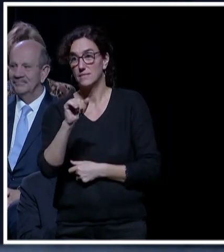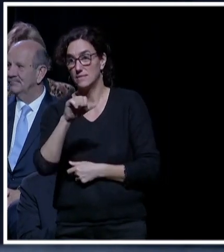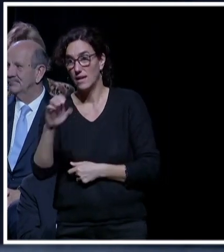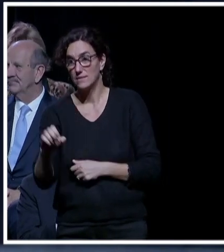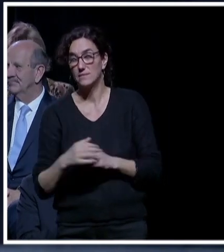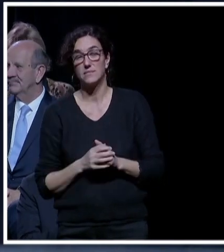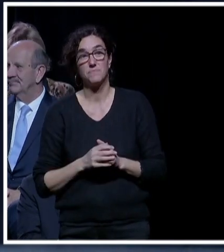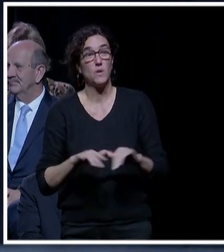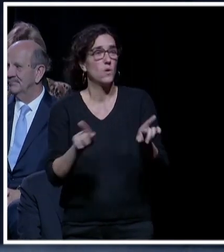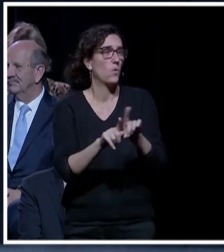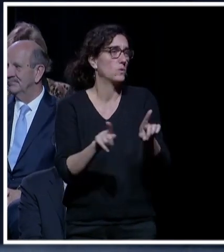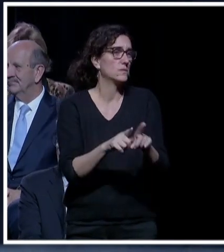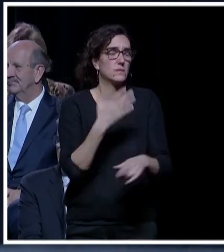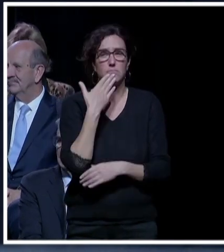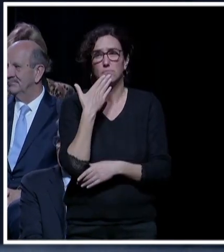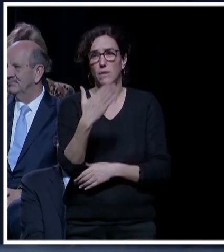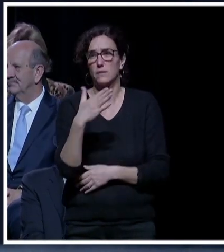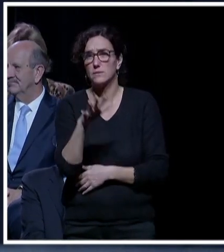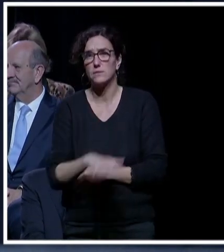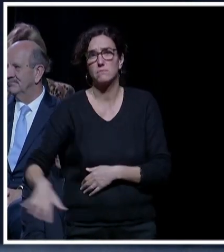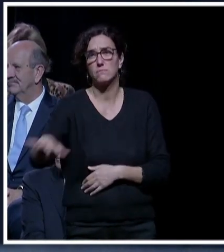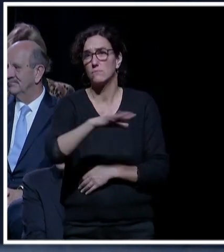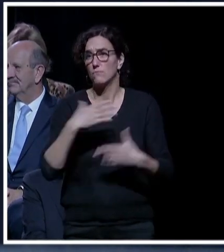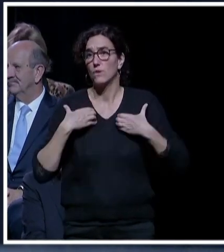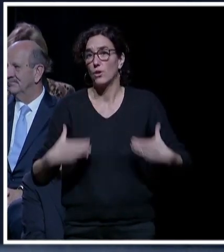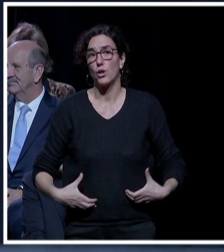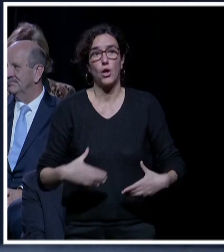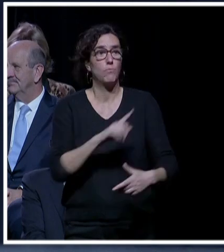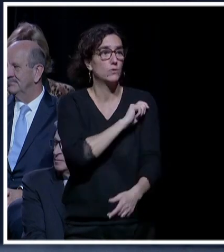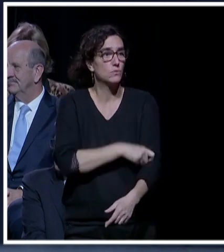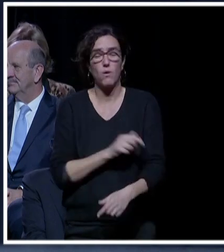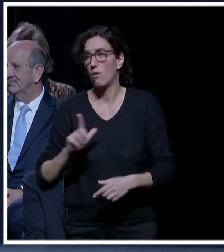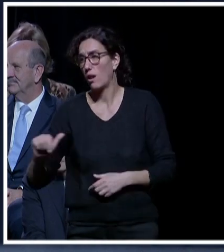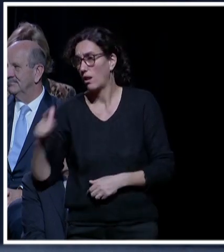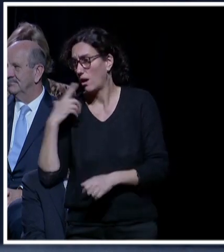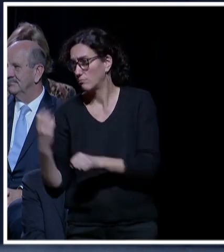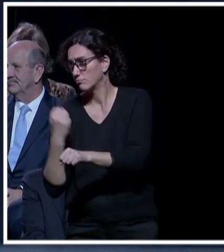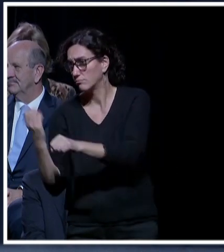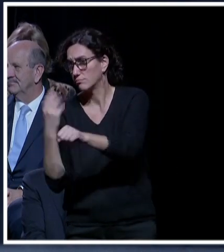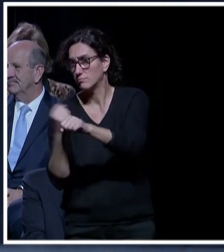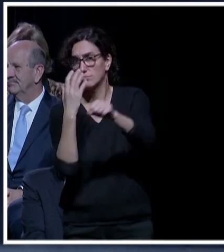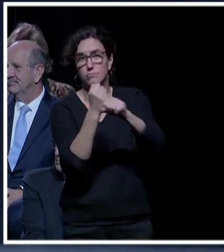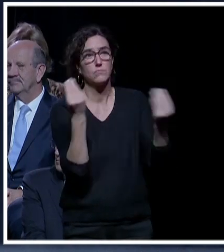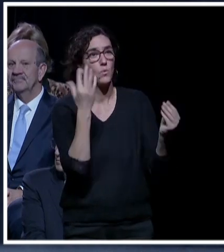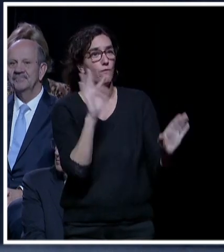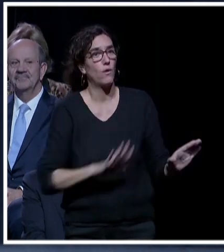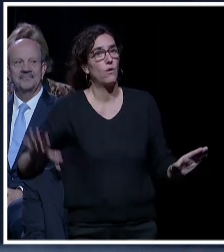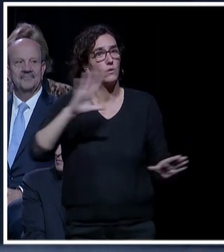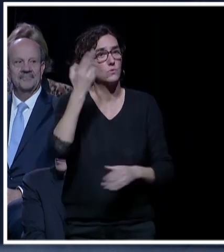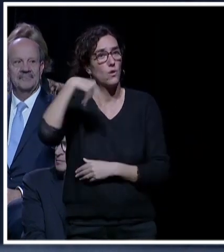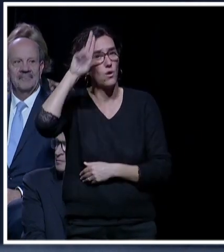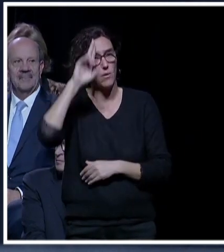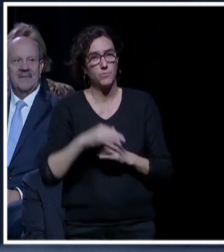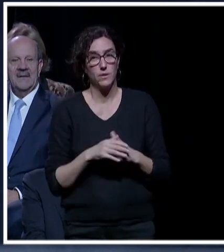Et merci aussi à tous ceux qui, dans nos différents clubs et dans leurs différentes disciplines, ont remporté des titres en France et en Europe. Merci à